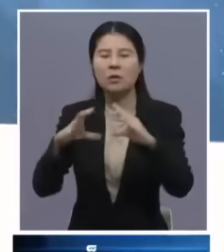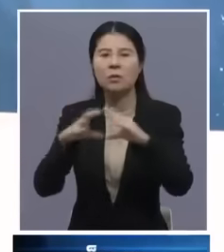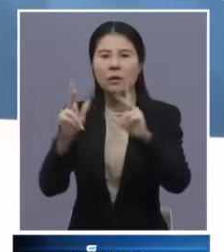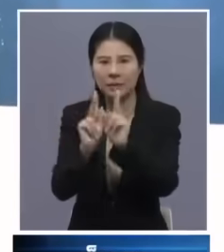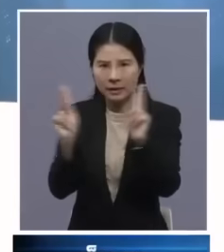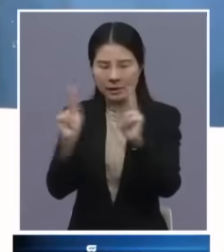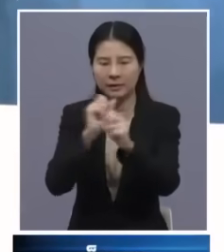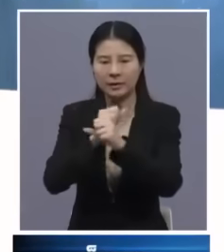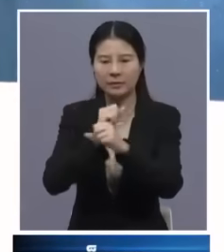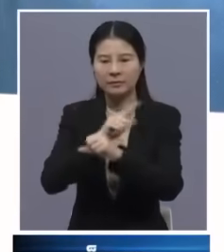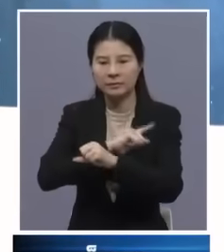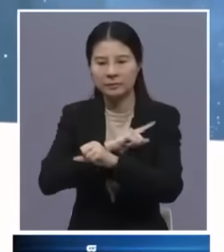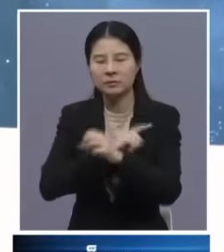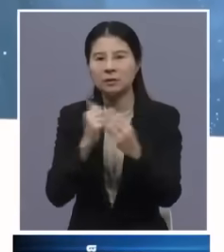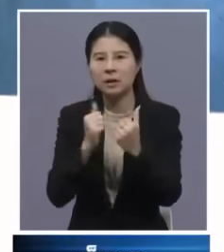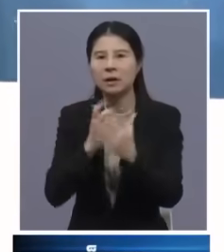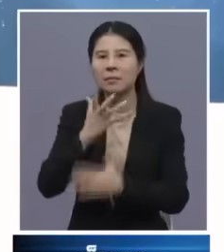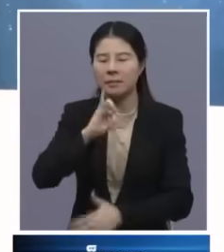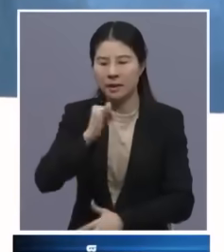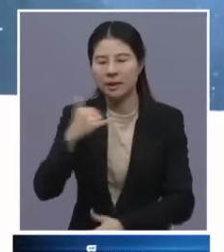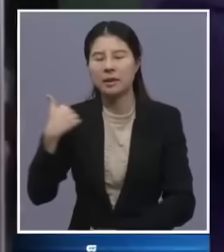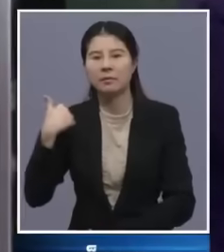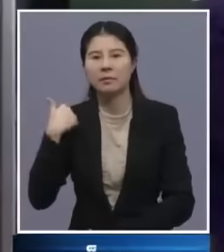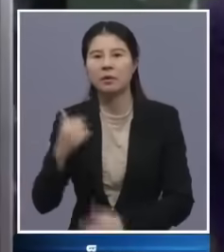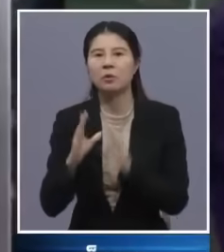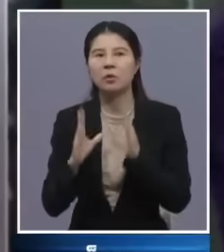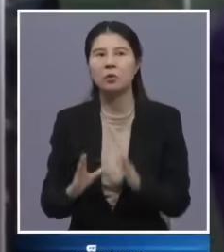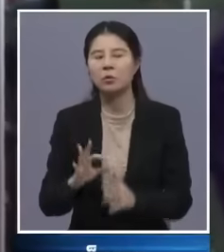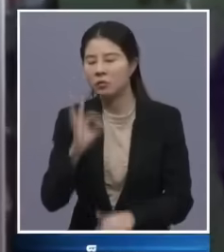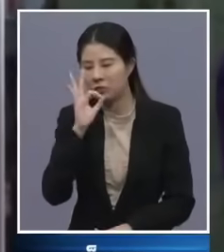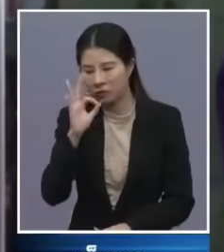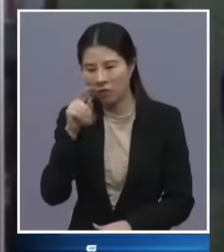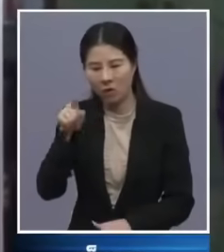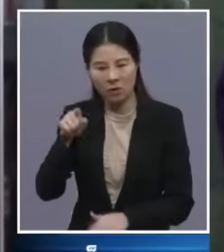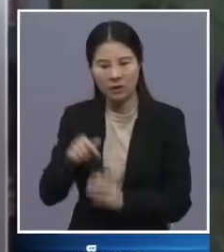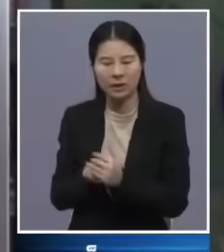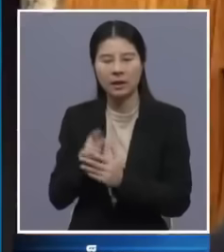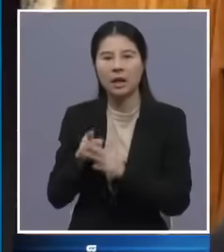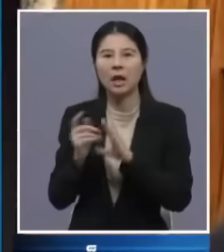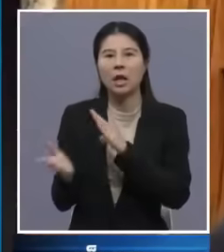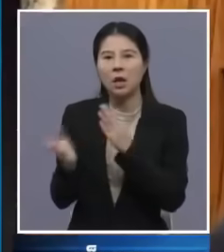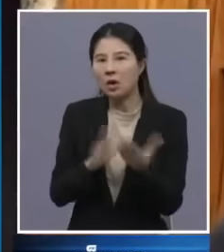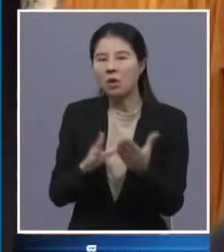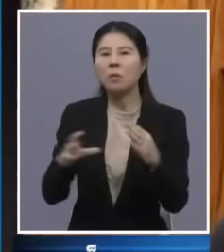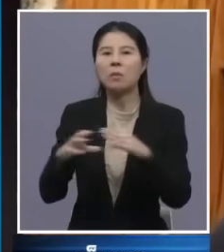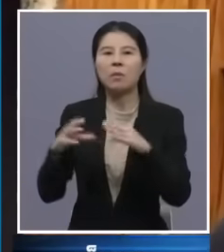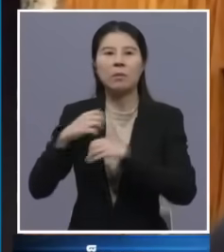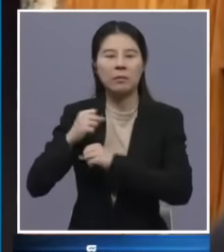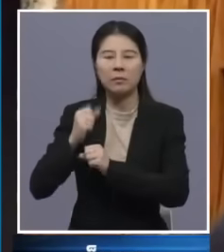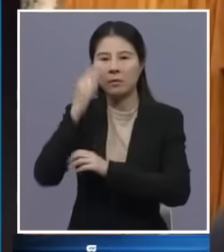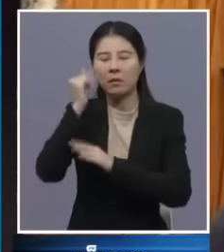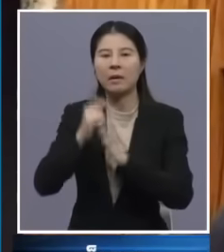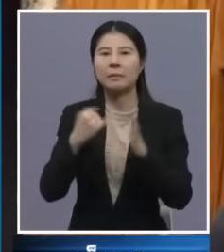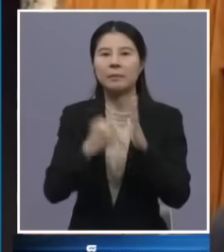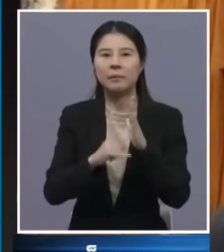นี้อาจจะถึงขั้นมีคนไปร้องให้ยุบพรรคได้เลยนะ ใช่ฮะร้องยุบพรรคกันได้เลยทีเดียวนะครับเพราะว่ามันไม่เป็นไปตามกฎหมายใช่ไหมฮะ ใช่ค่ะ แต่สุ